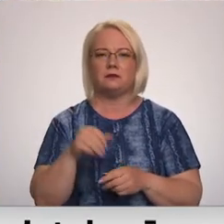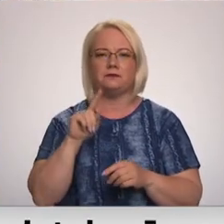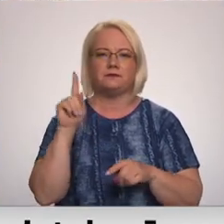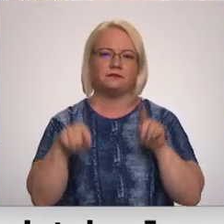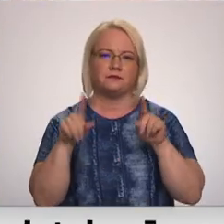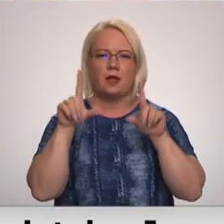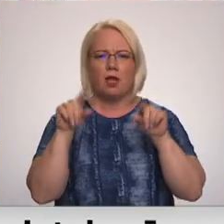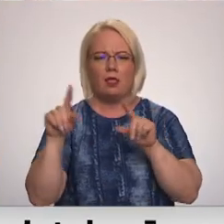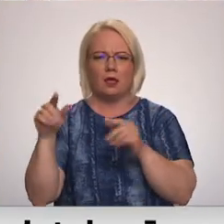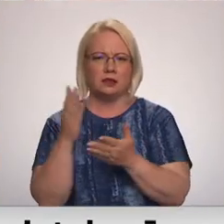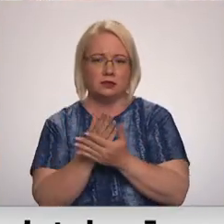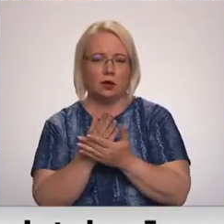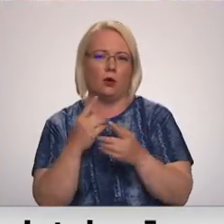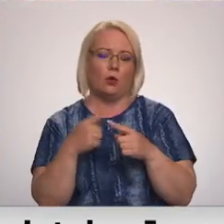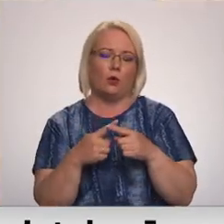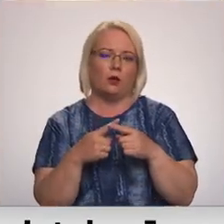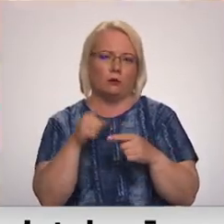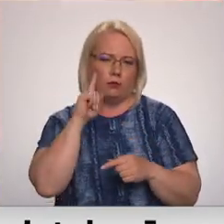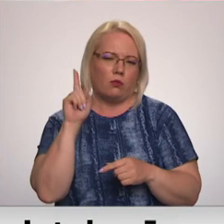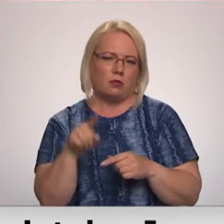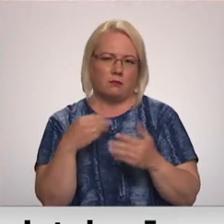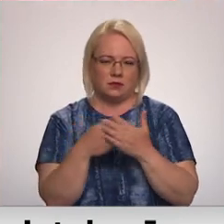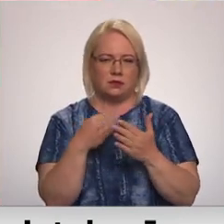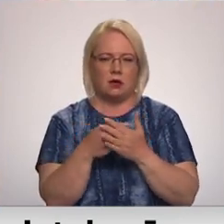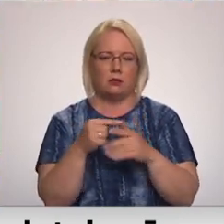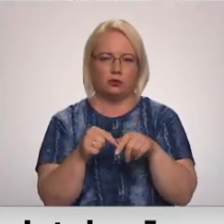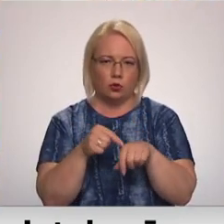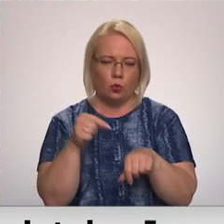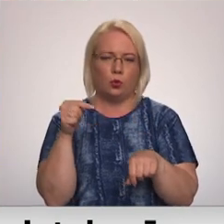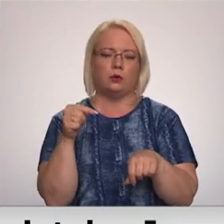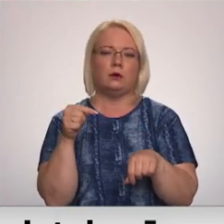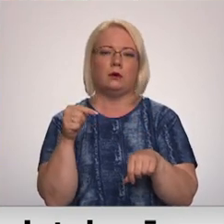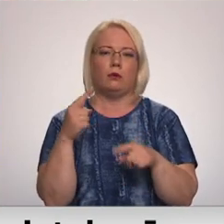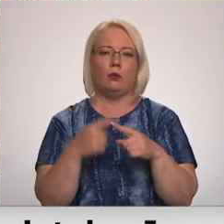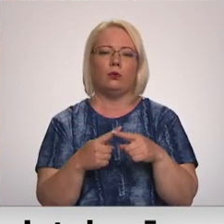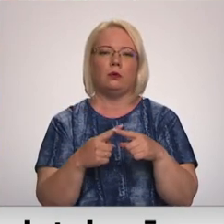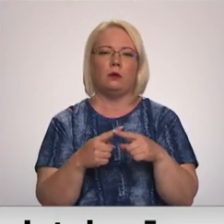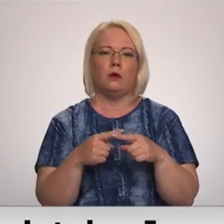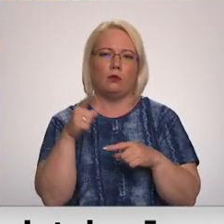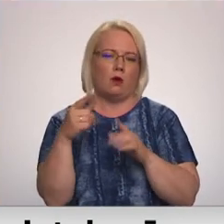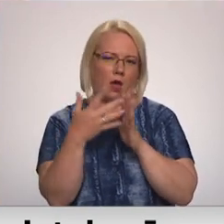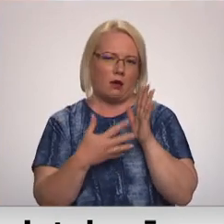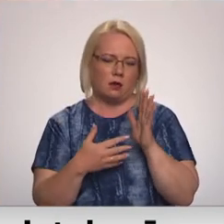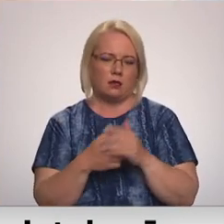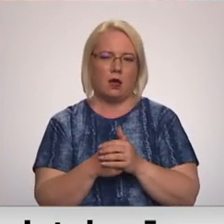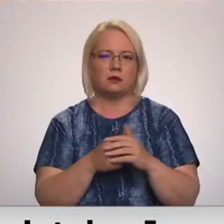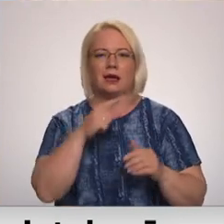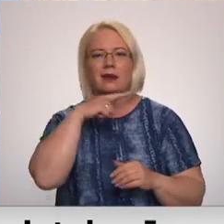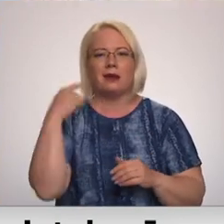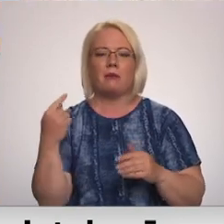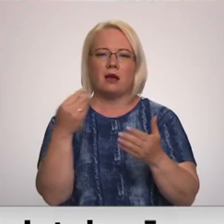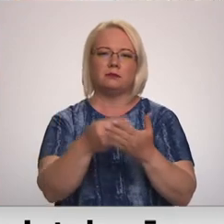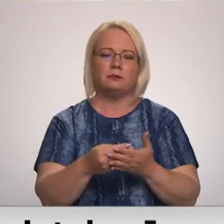atlaides, un nu, protams, cenas jūt, un to ir jārēķinās. Gribas